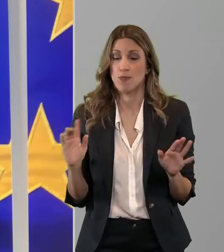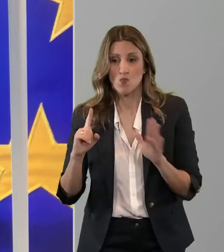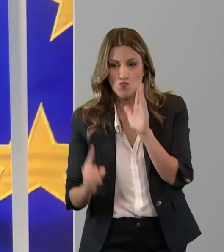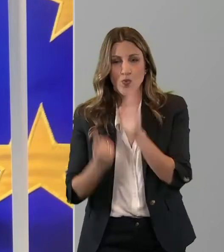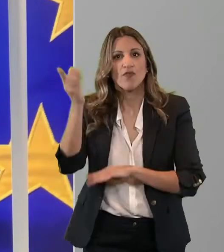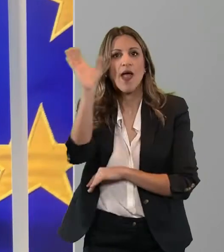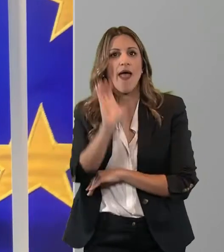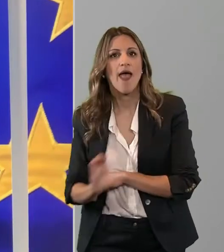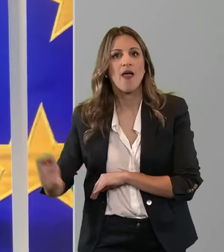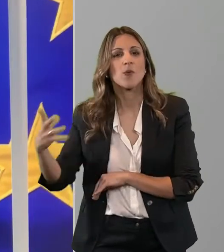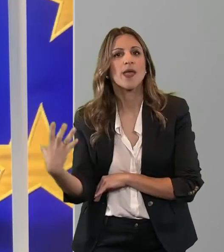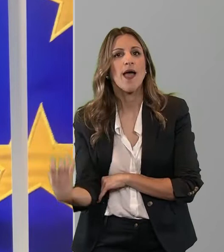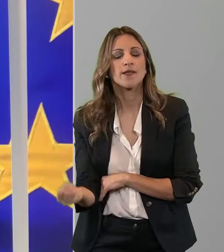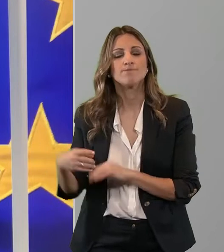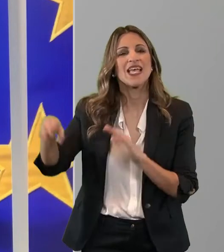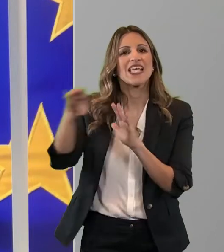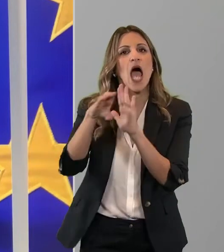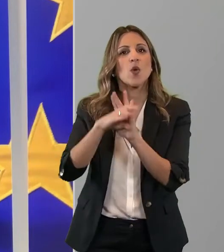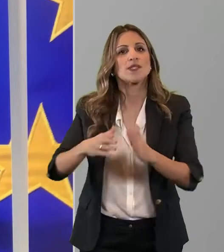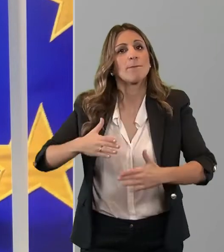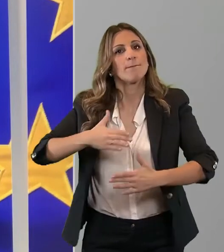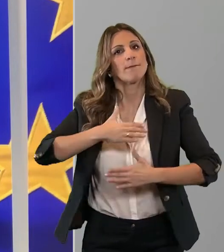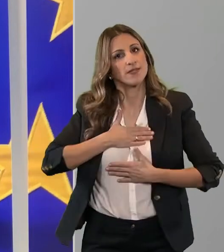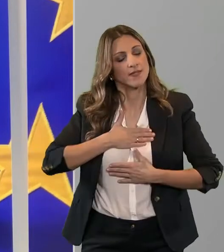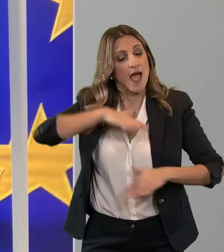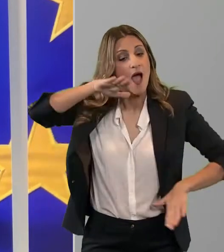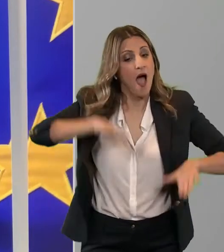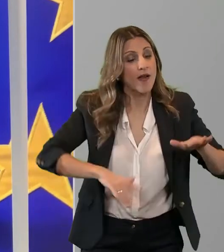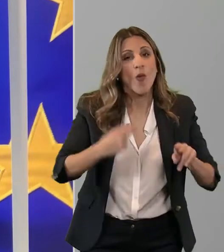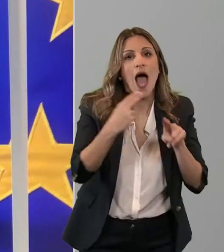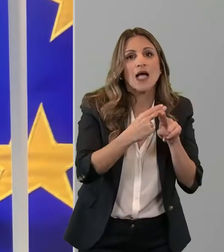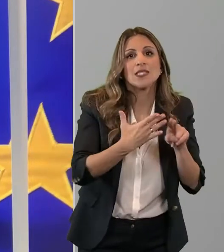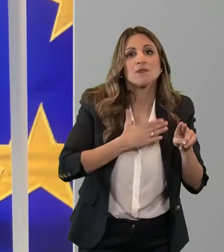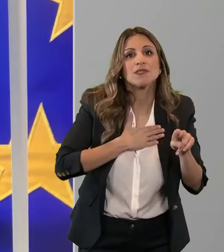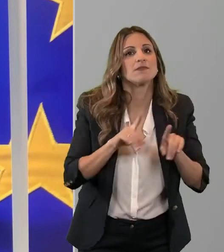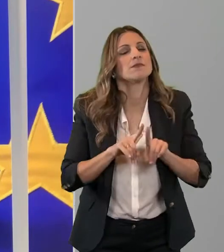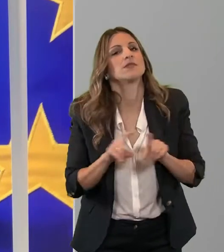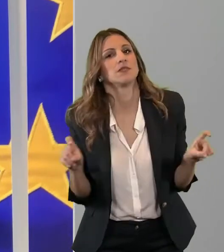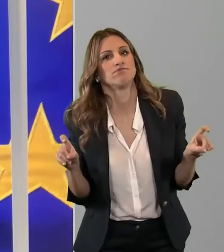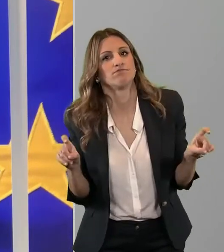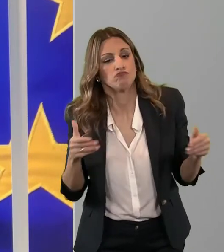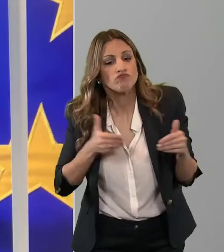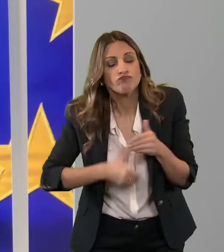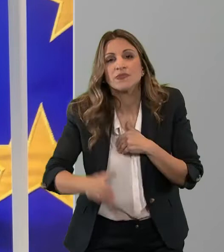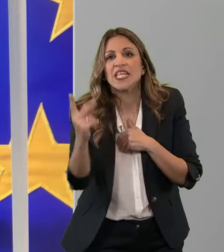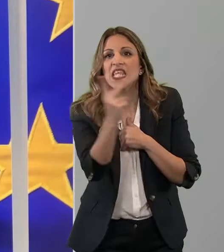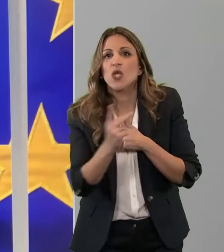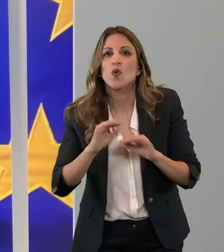Ευρώπη χαράζει τους δικούς μας κανόνες με βάση τις δικές μας αξίες για τη δικιά μας